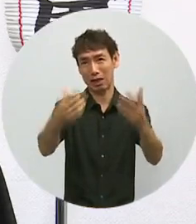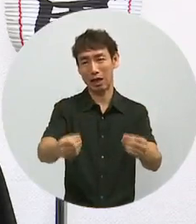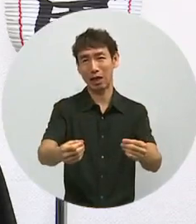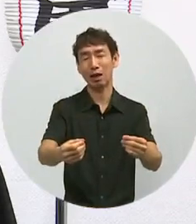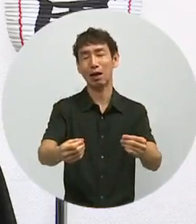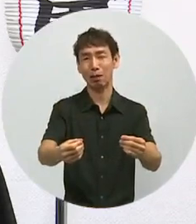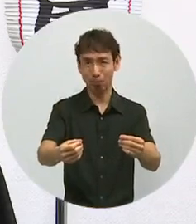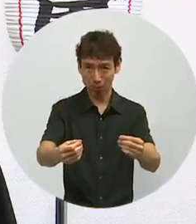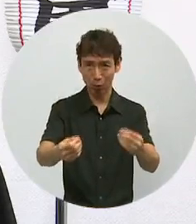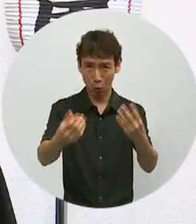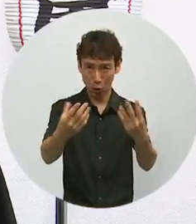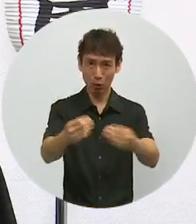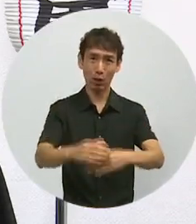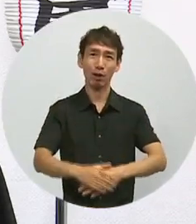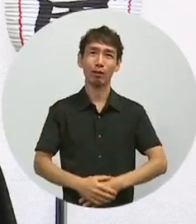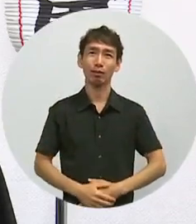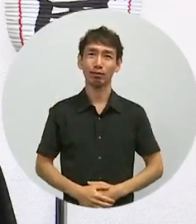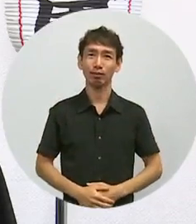しま